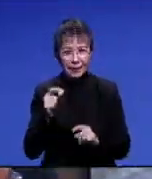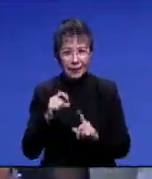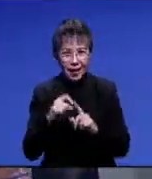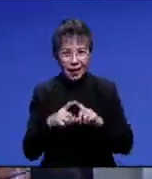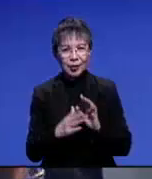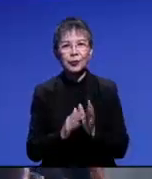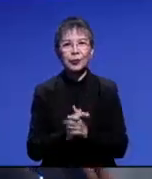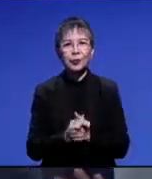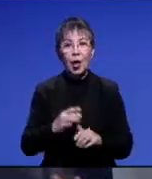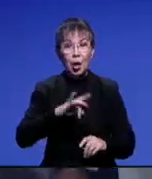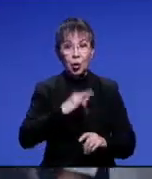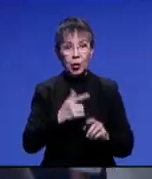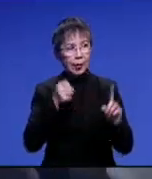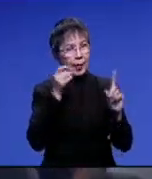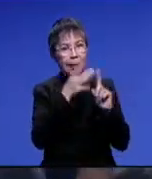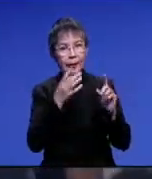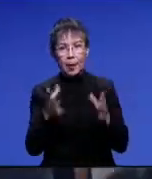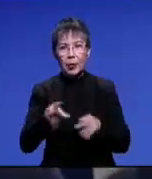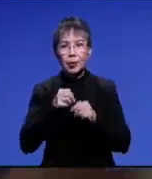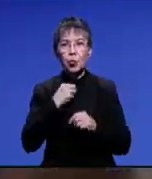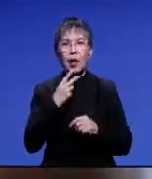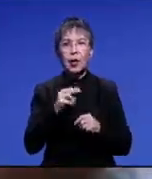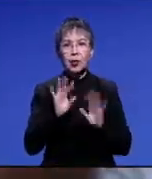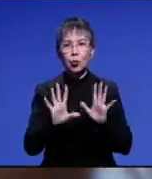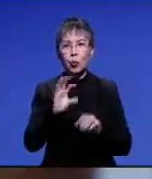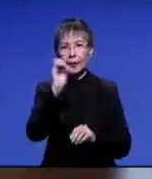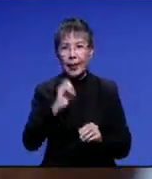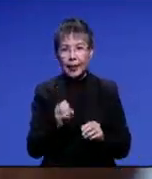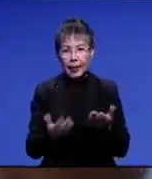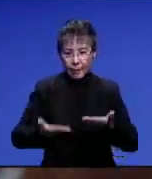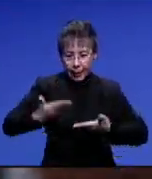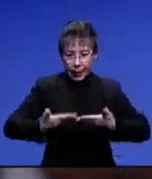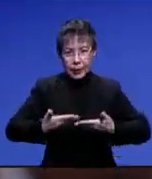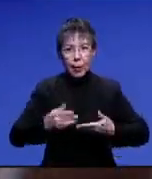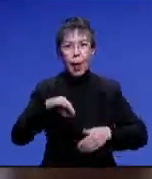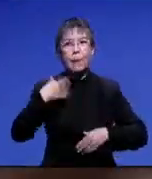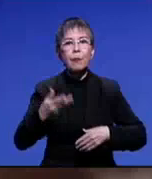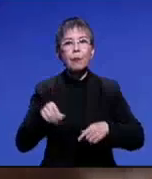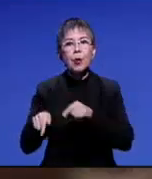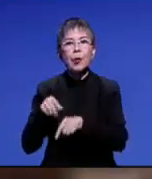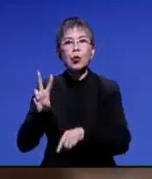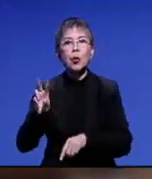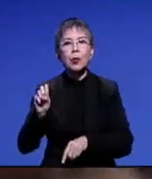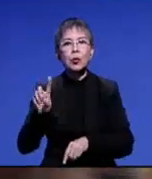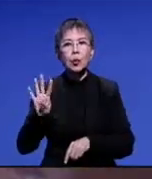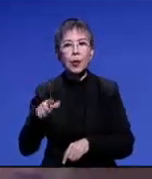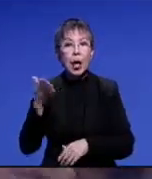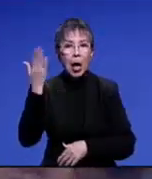Nasution, Jokowi meningkatkan target perolehan suaranya hingga 10% dibandingkan pemilu 2014 lalu.